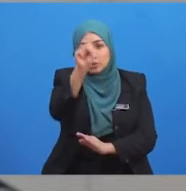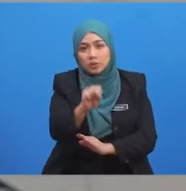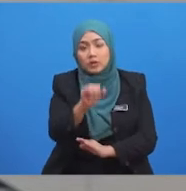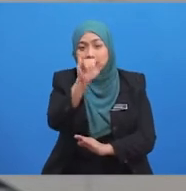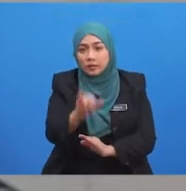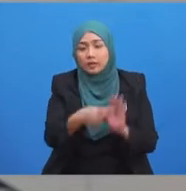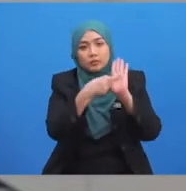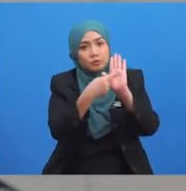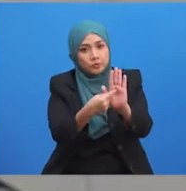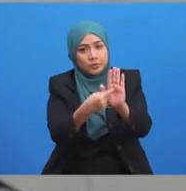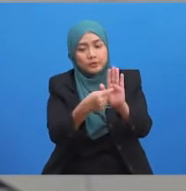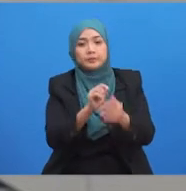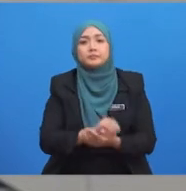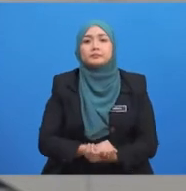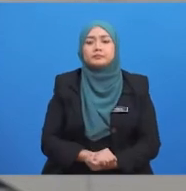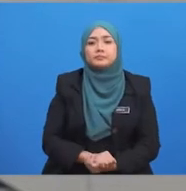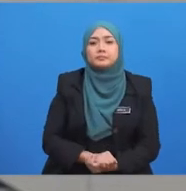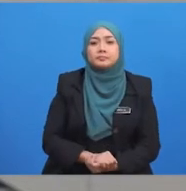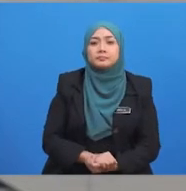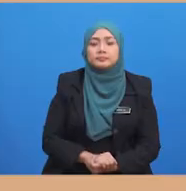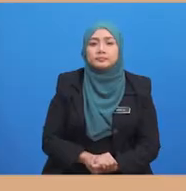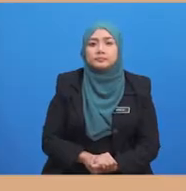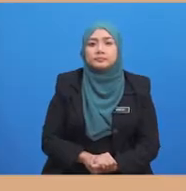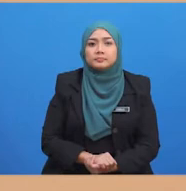Soalannya berbunyi begini.